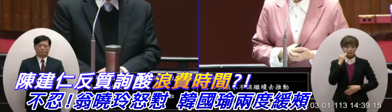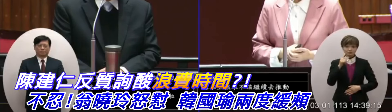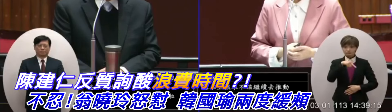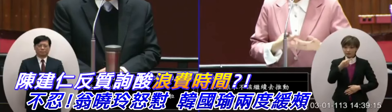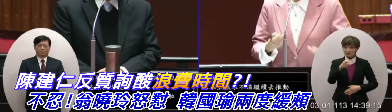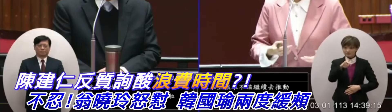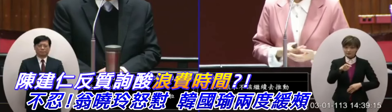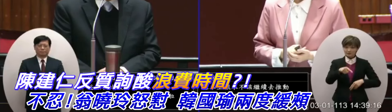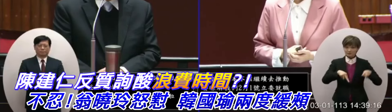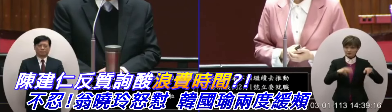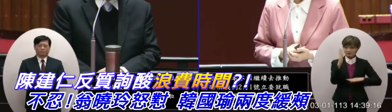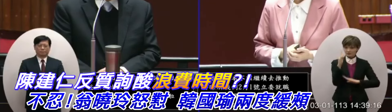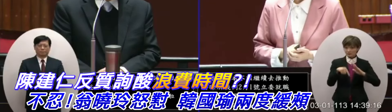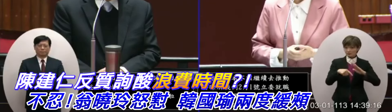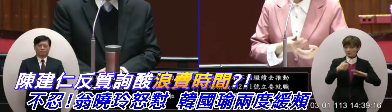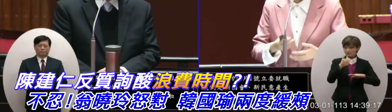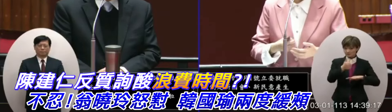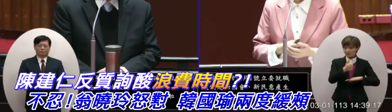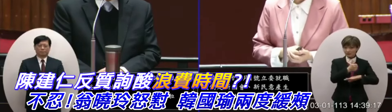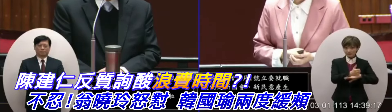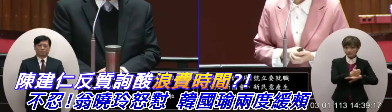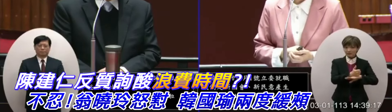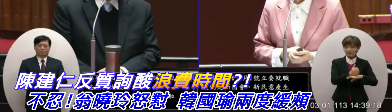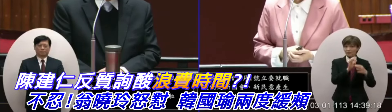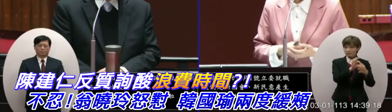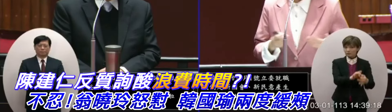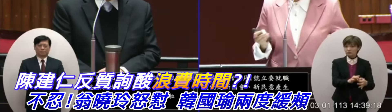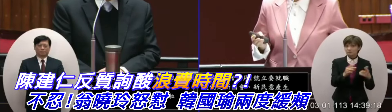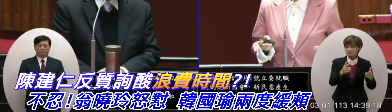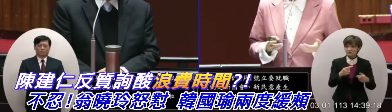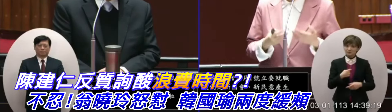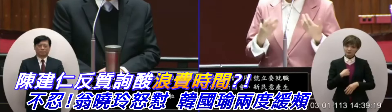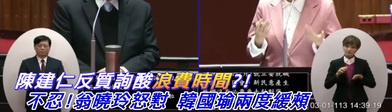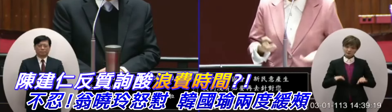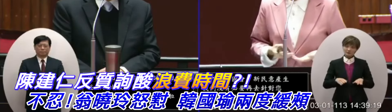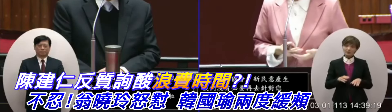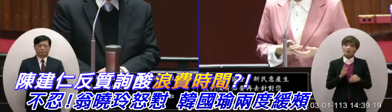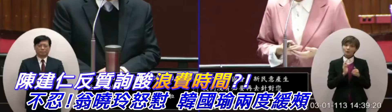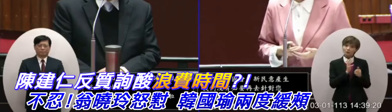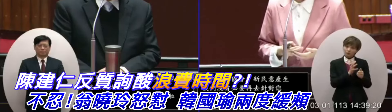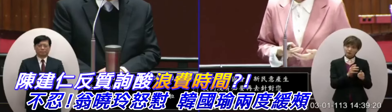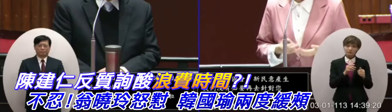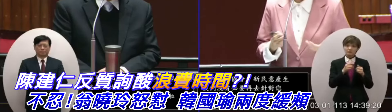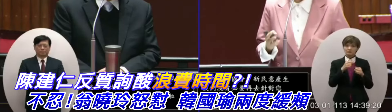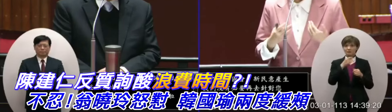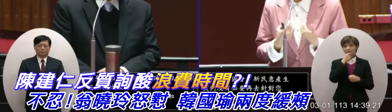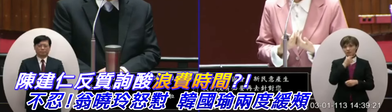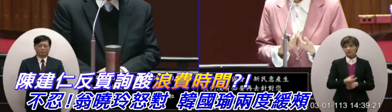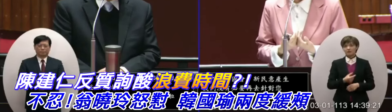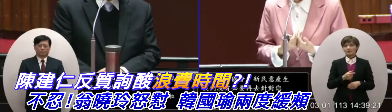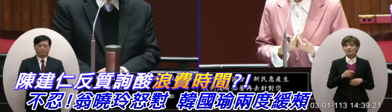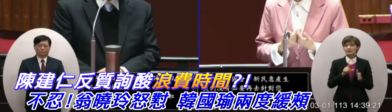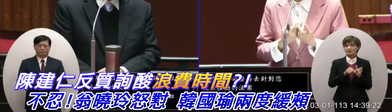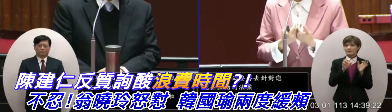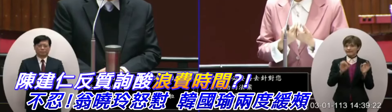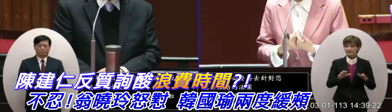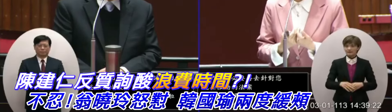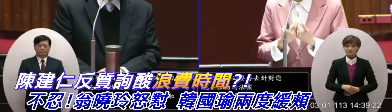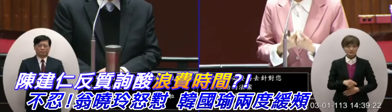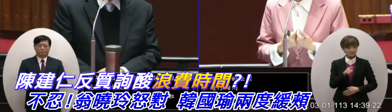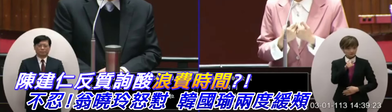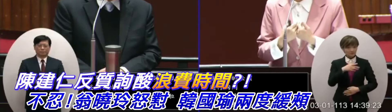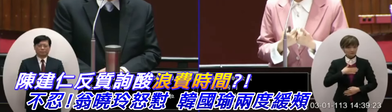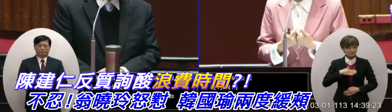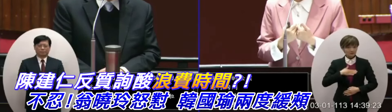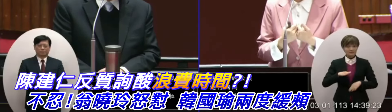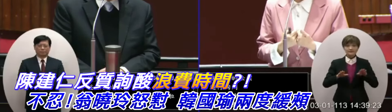长，我不是白费口舌跟您讨论那么多。所以我必须再次的提醒您，必须要了解您今天